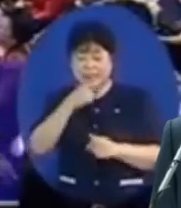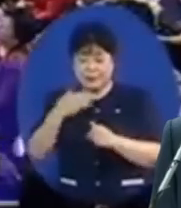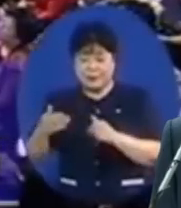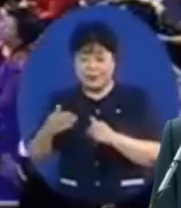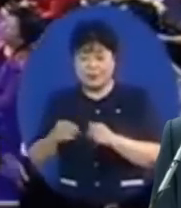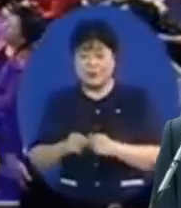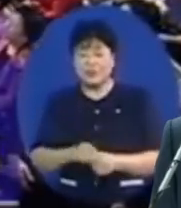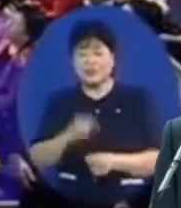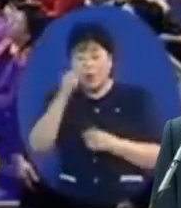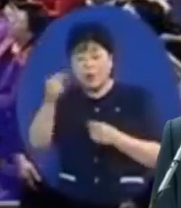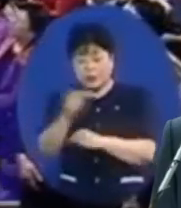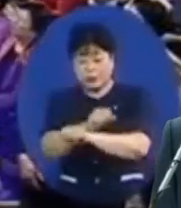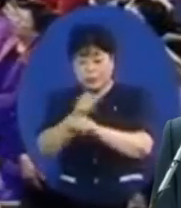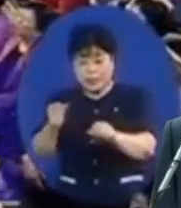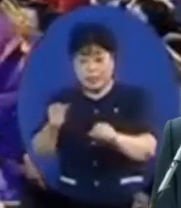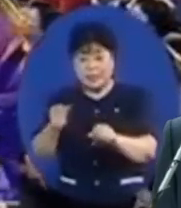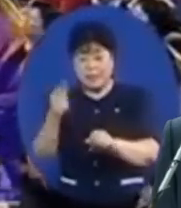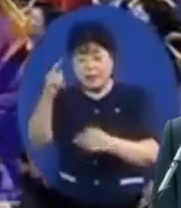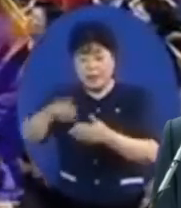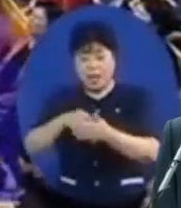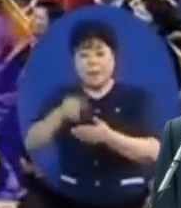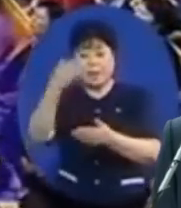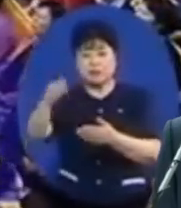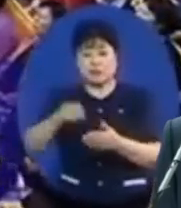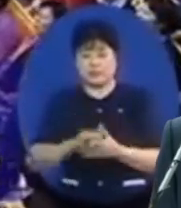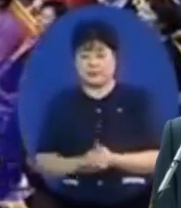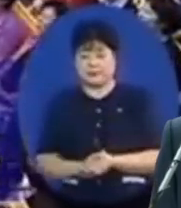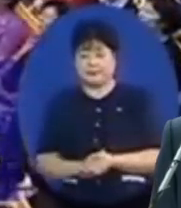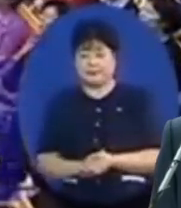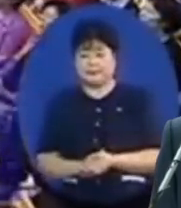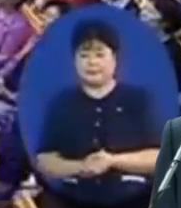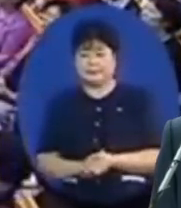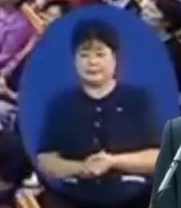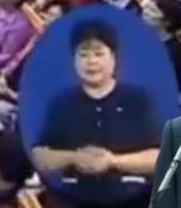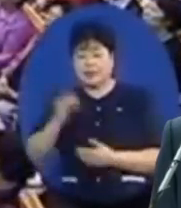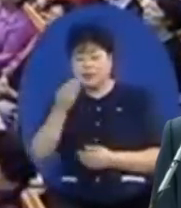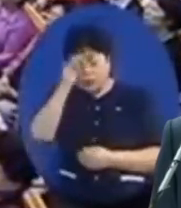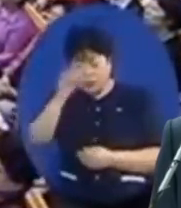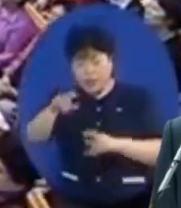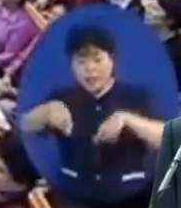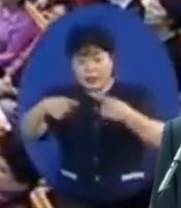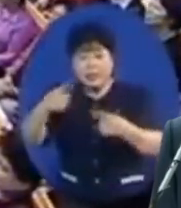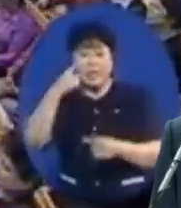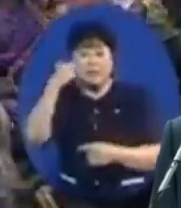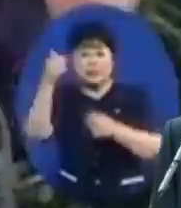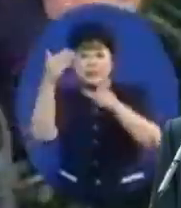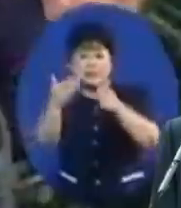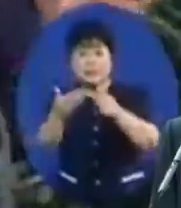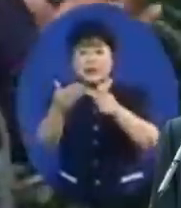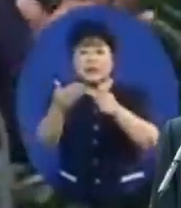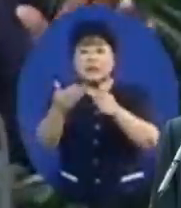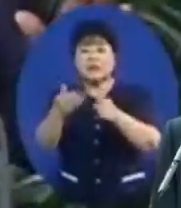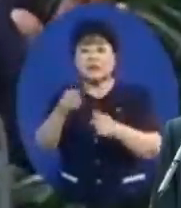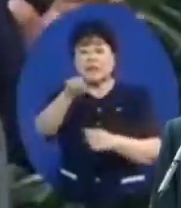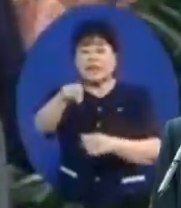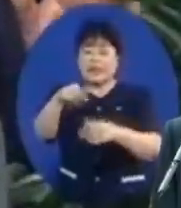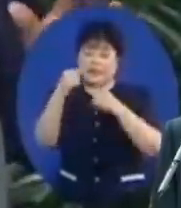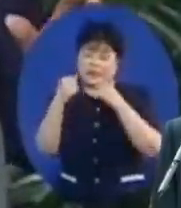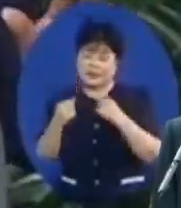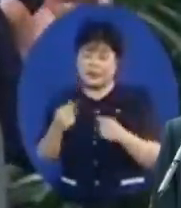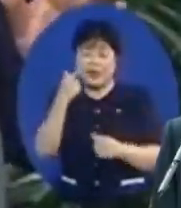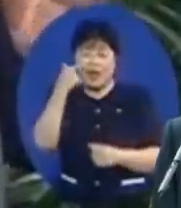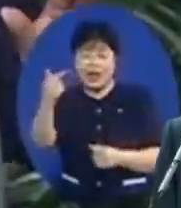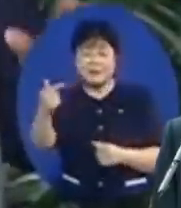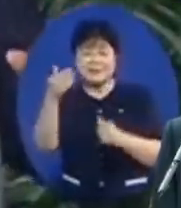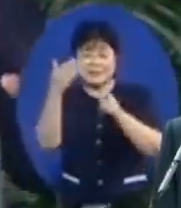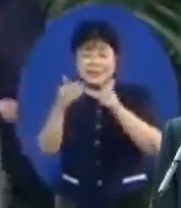영원한 속죄를 이루사 단번에 성소에 들어가셨느니라. 성소에 들어갔다는 것은 아버지가 성소에 계시니까